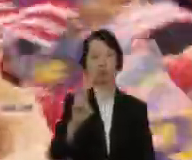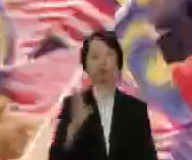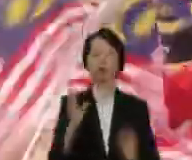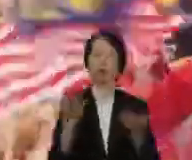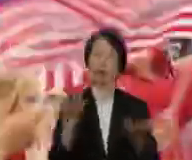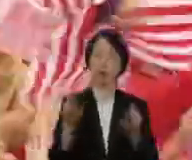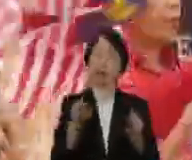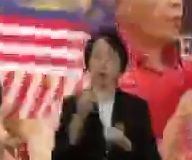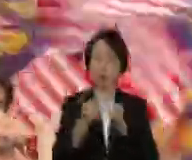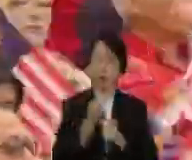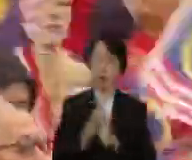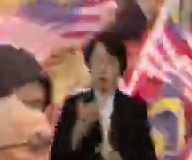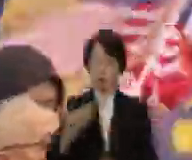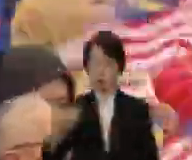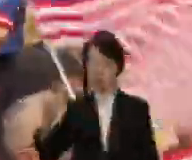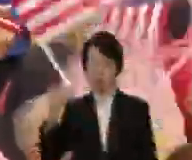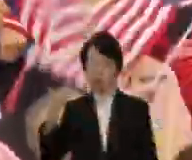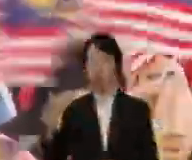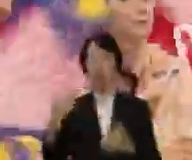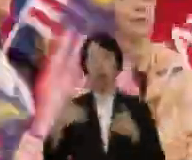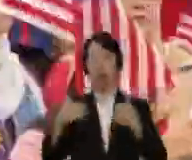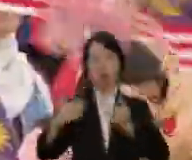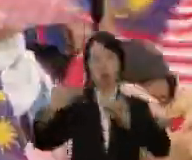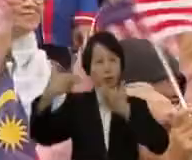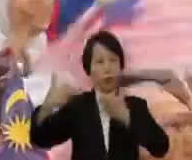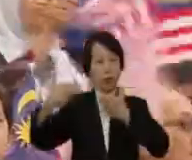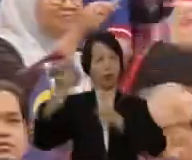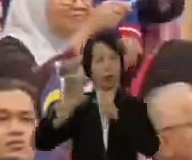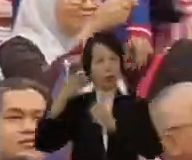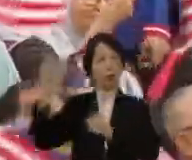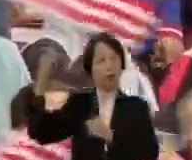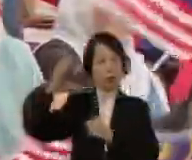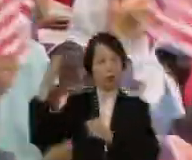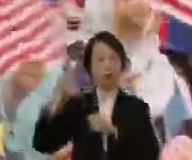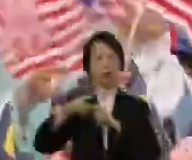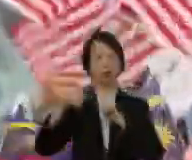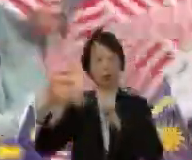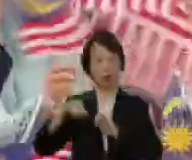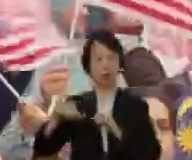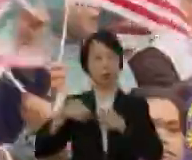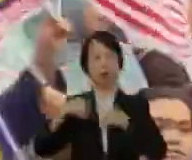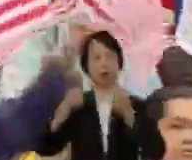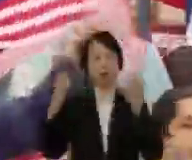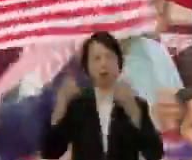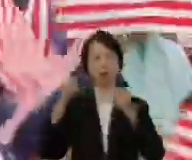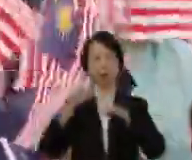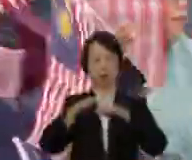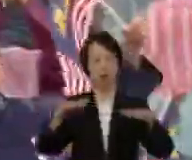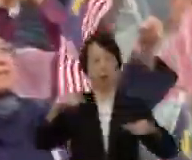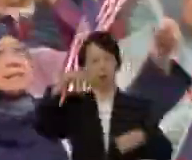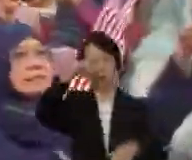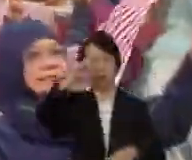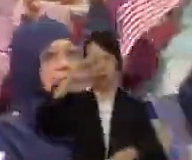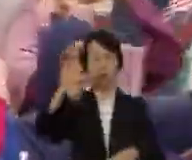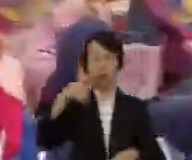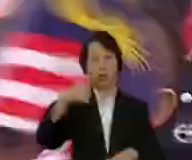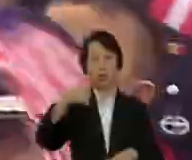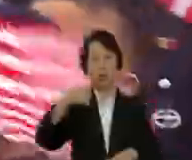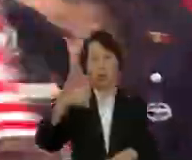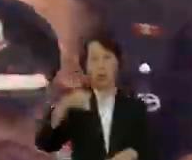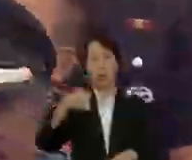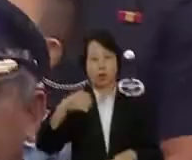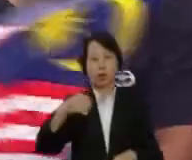Kalau tahun selepas diadakan secara maya, tetapi masih juga ada sambutan di Dataran Putrajaya, Dataran